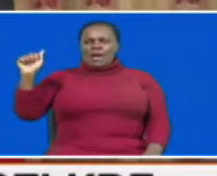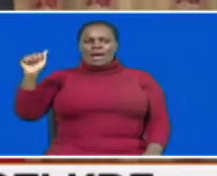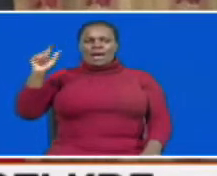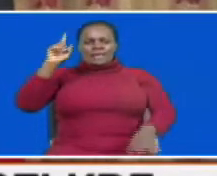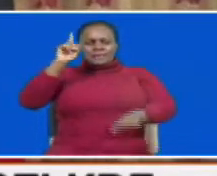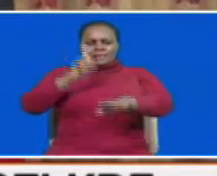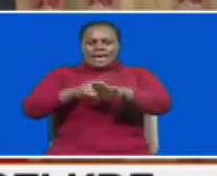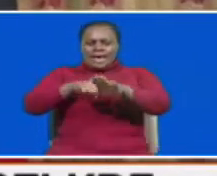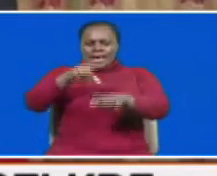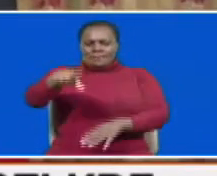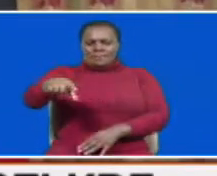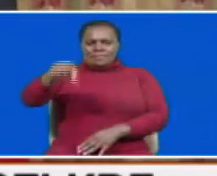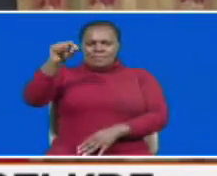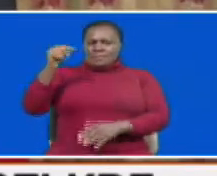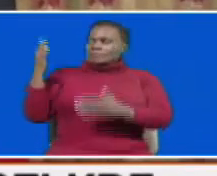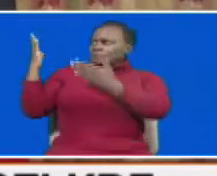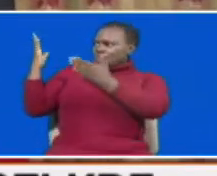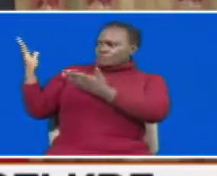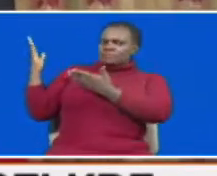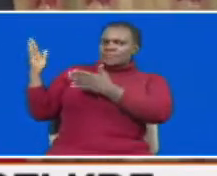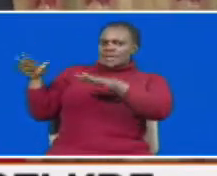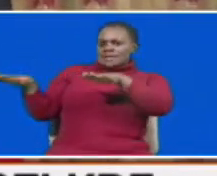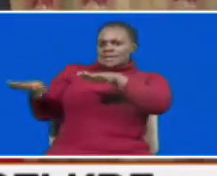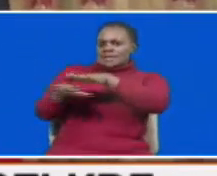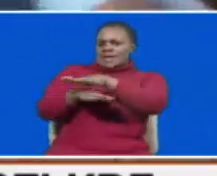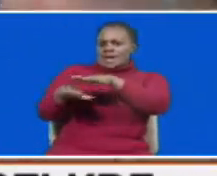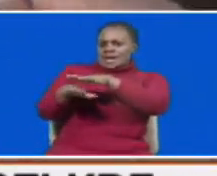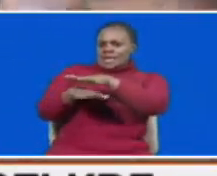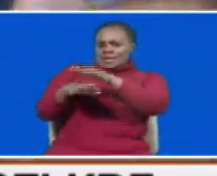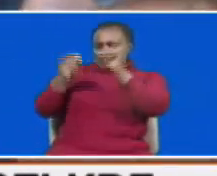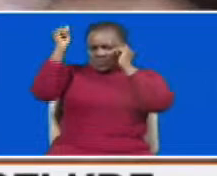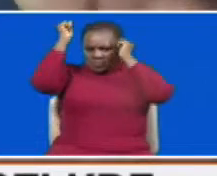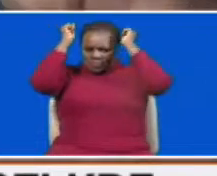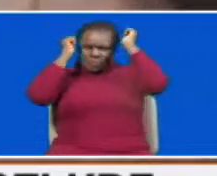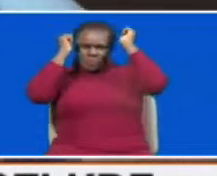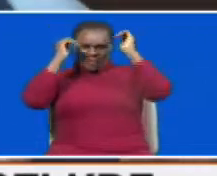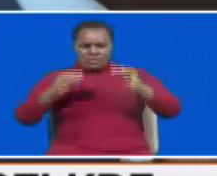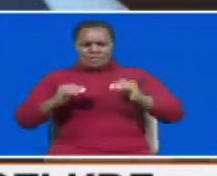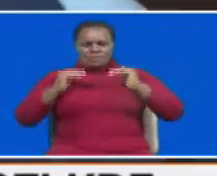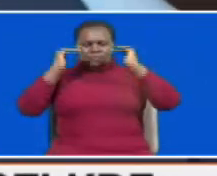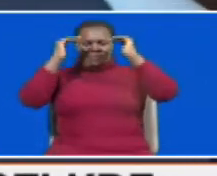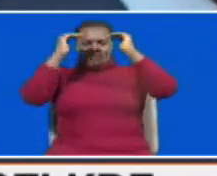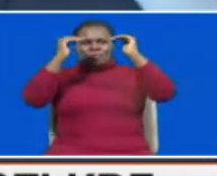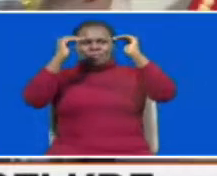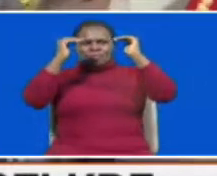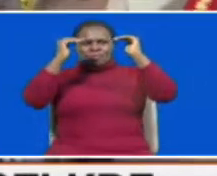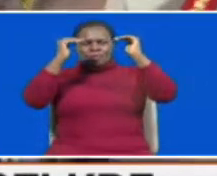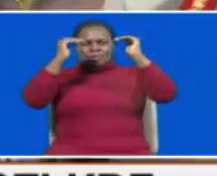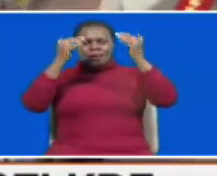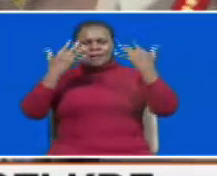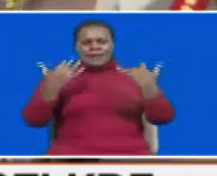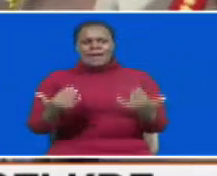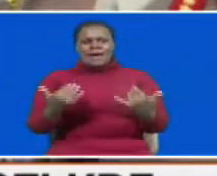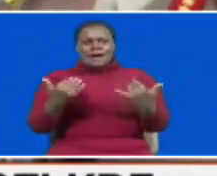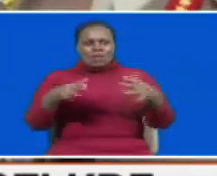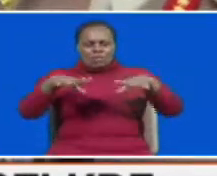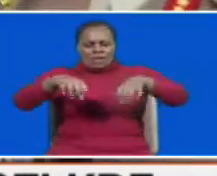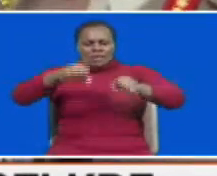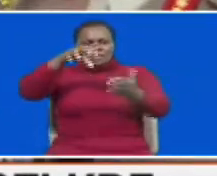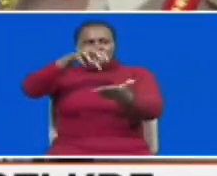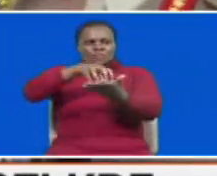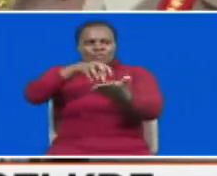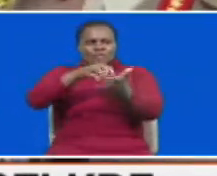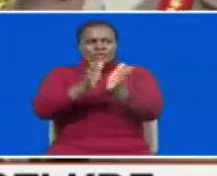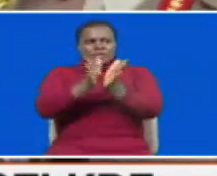Hadi uteuzi wake, Jenerali Ogolla alikuwa naibu mkuu wa majeshi. Baada ya kupandishwa ngazi na cheo, Jenerali Ogolla sasa anachukua nafasi